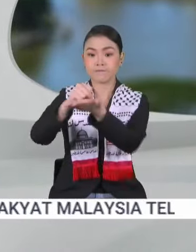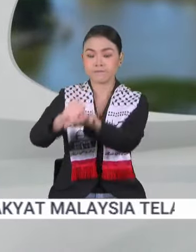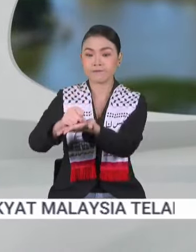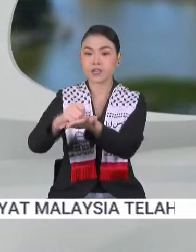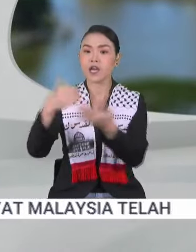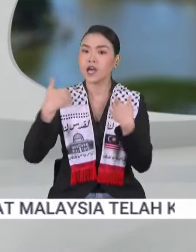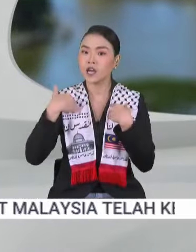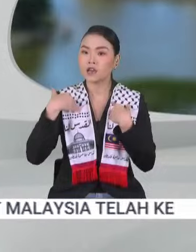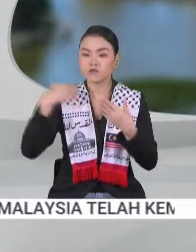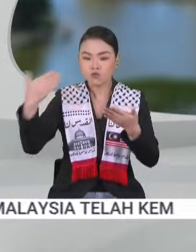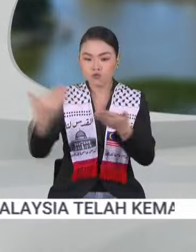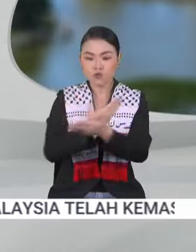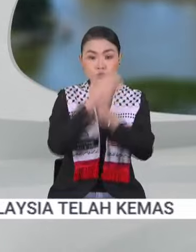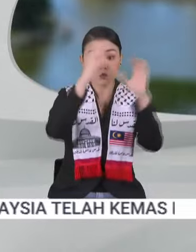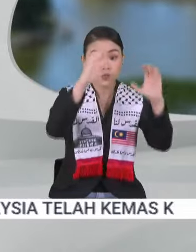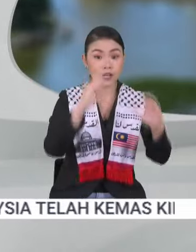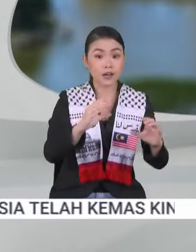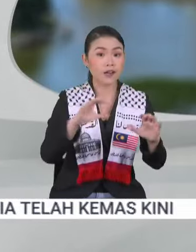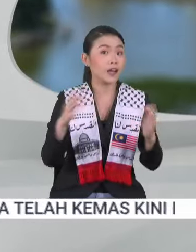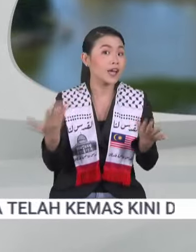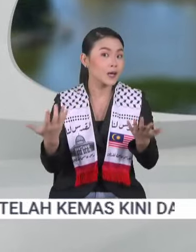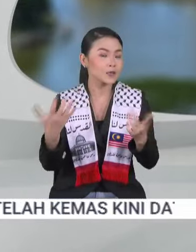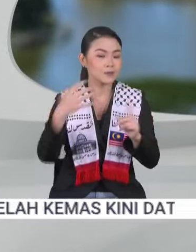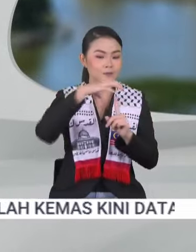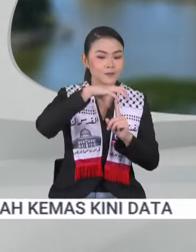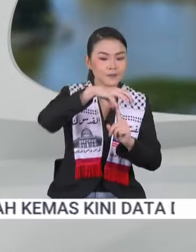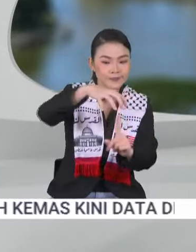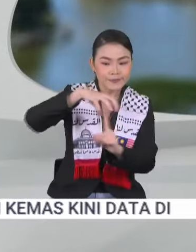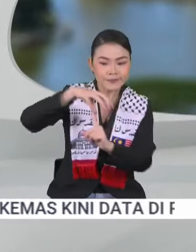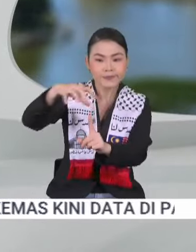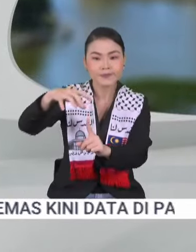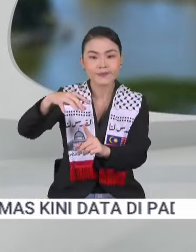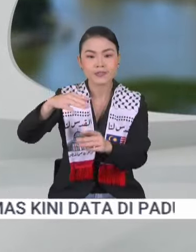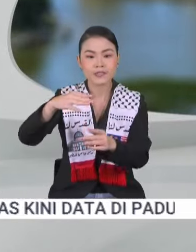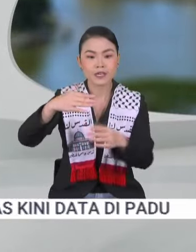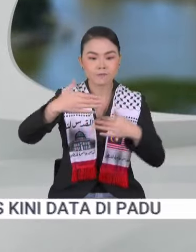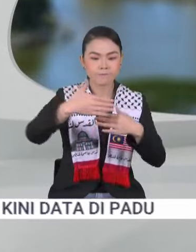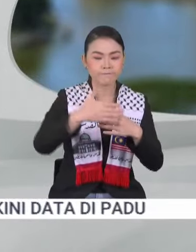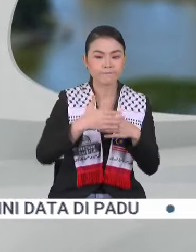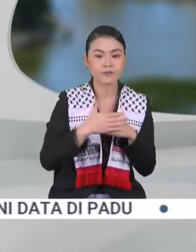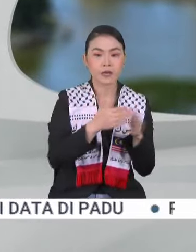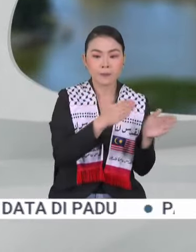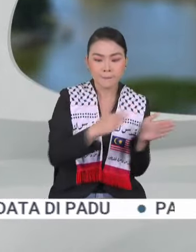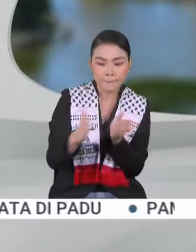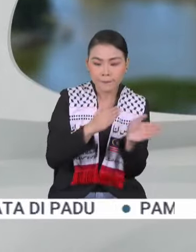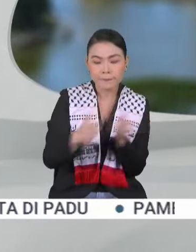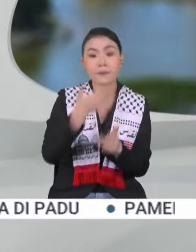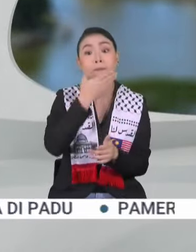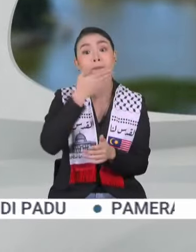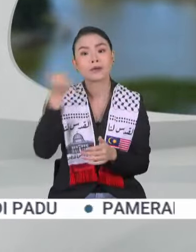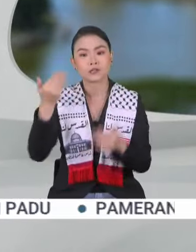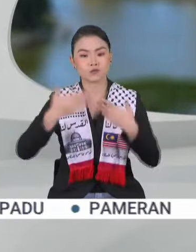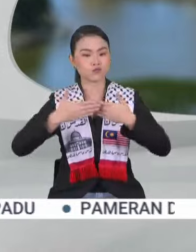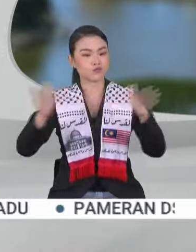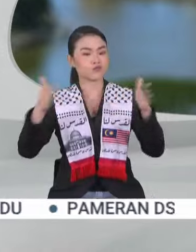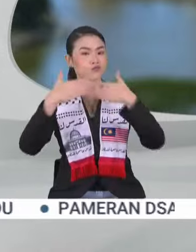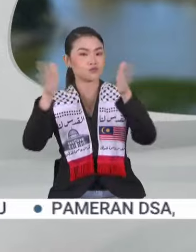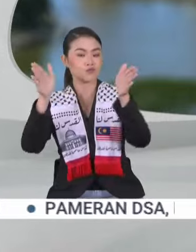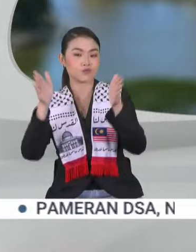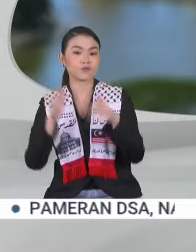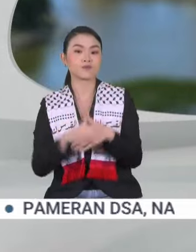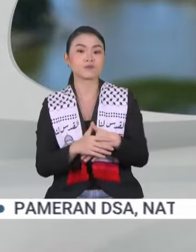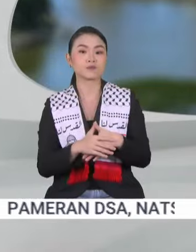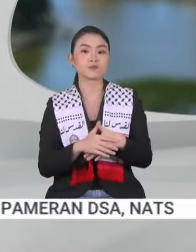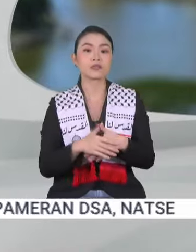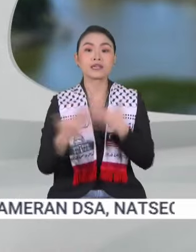konsep baharu di mana gerai-gerai jualannya disusun dengan susunan lebih terbuka dan ruangan tengah bazar itu disediakan ruangan